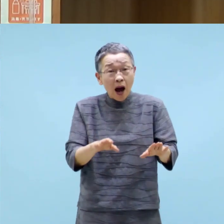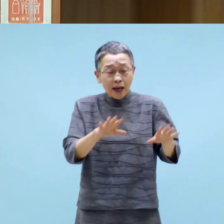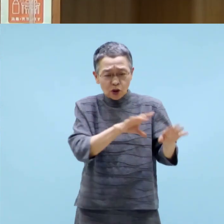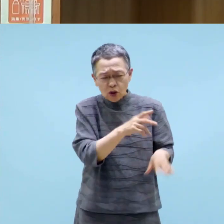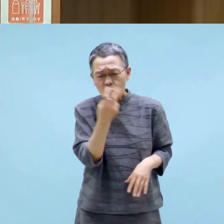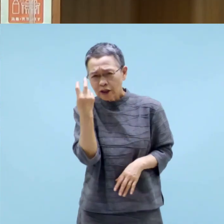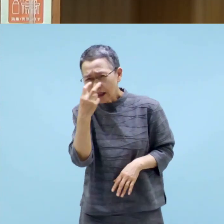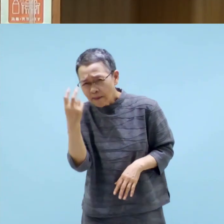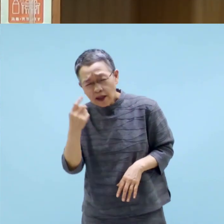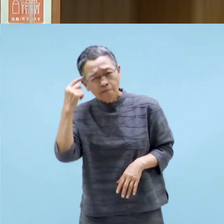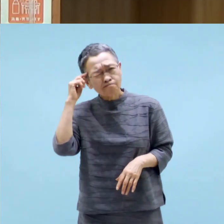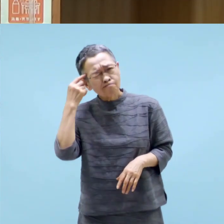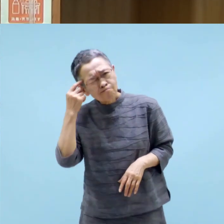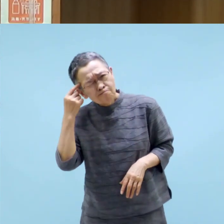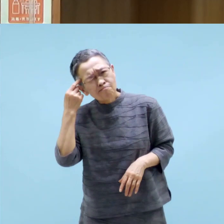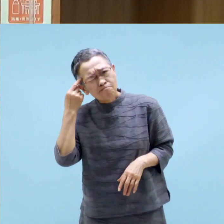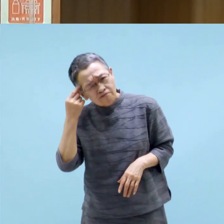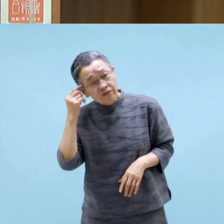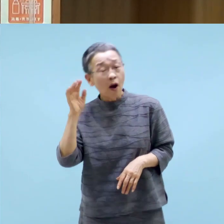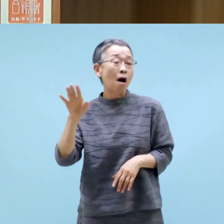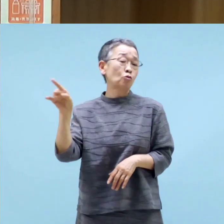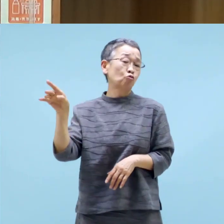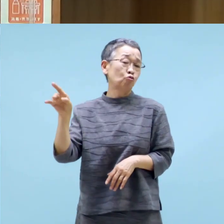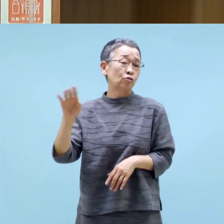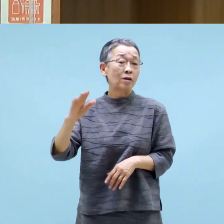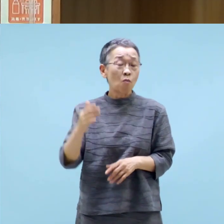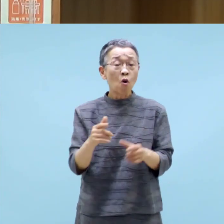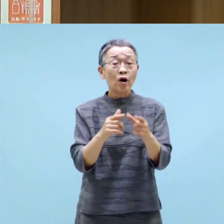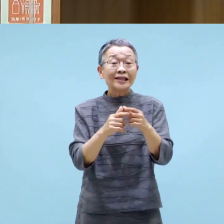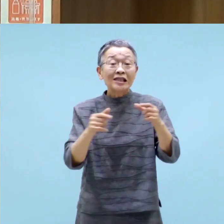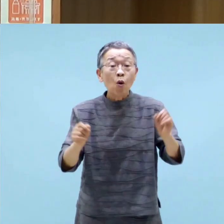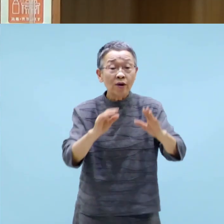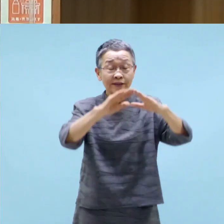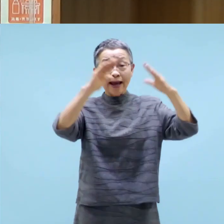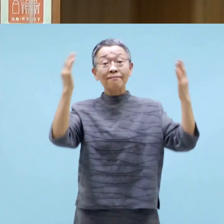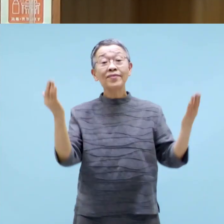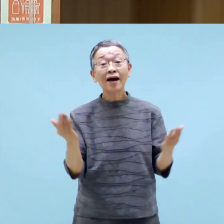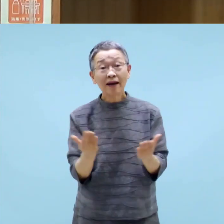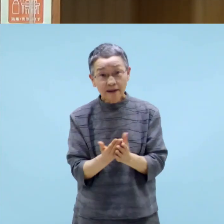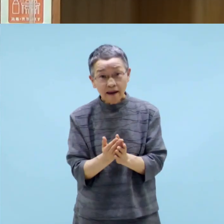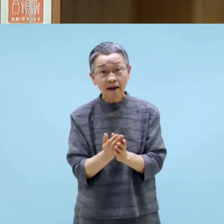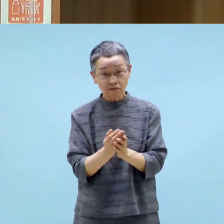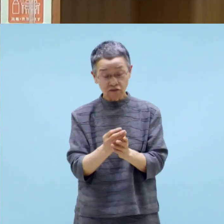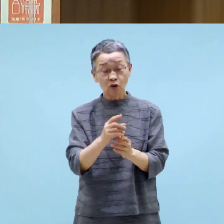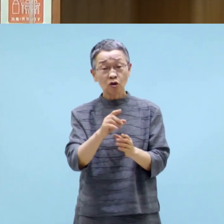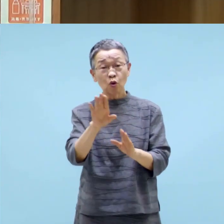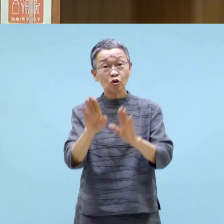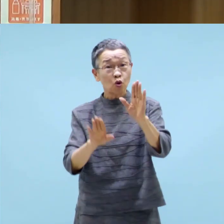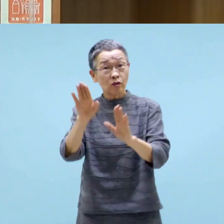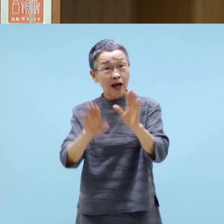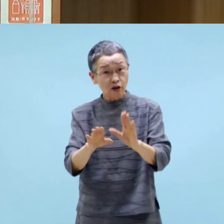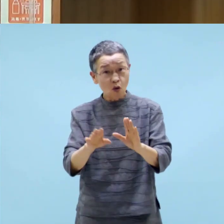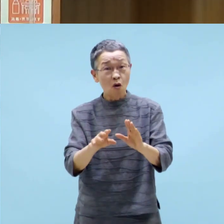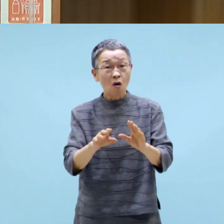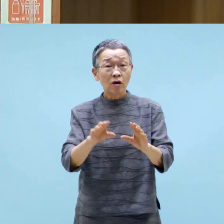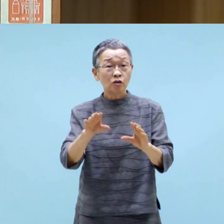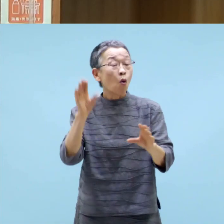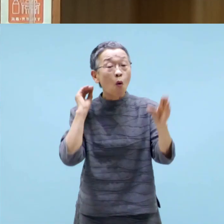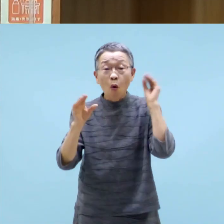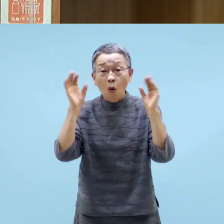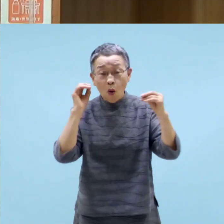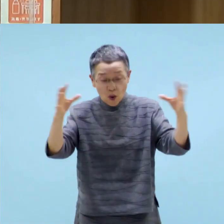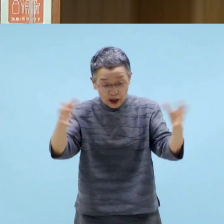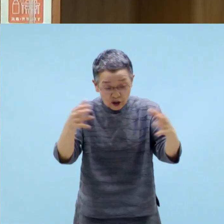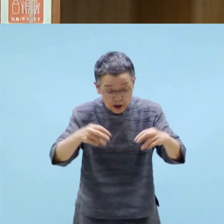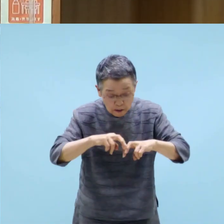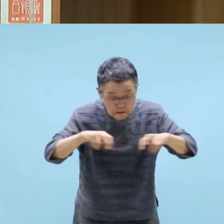と考えてますけども、日本全体でそういった検体の情報を集めた上で分析しなきゃいけないと思うんですよ。これをやって